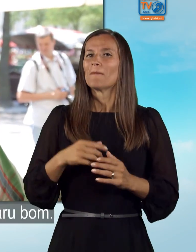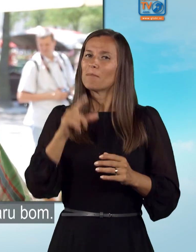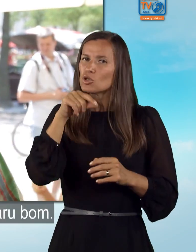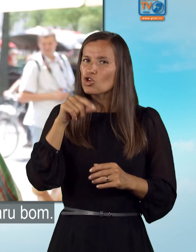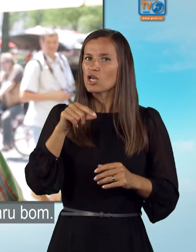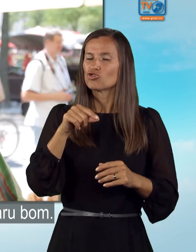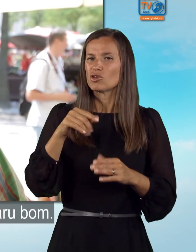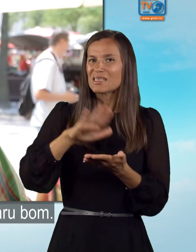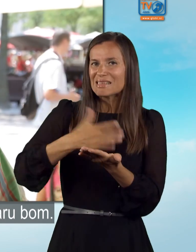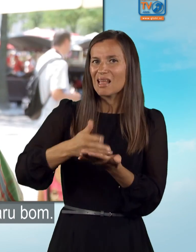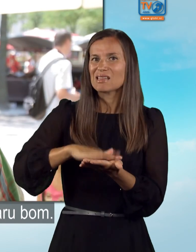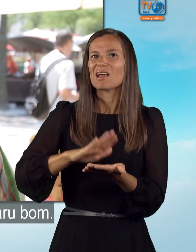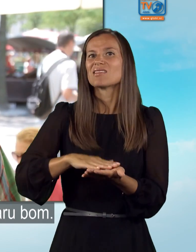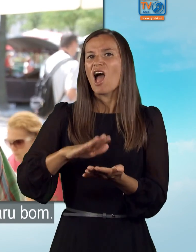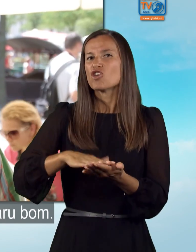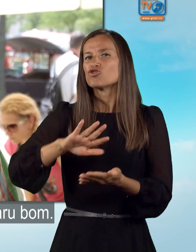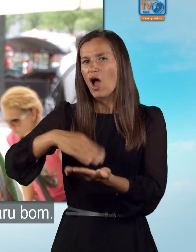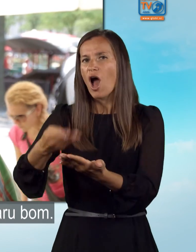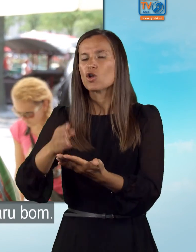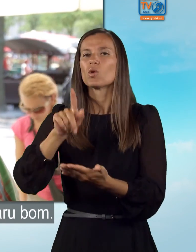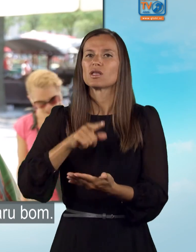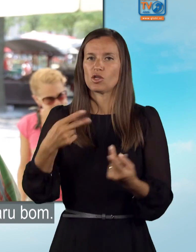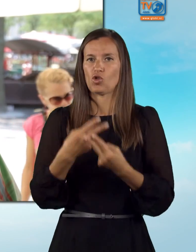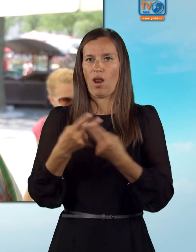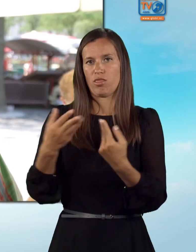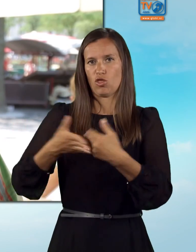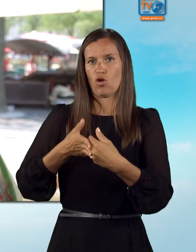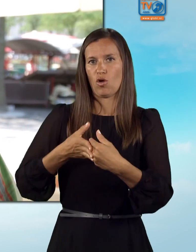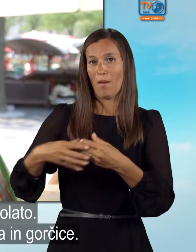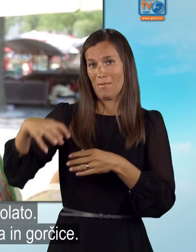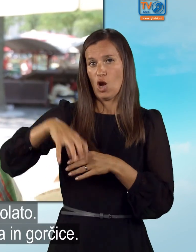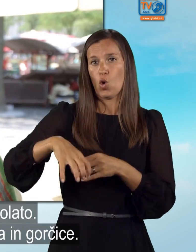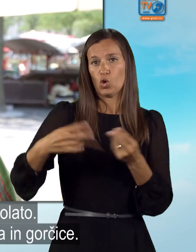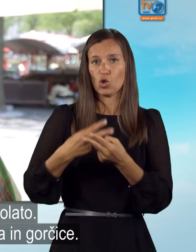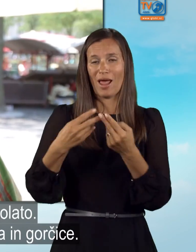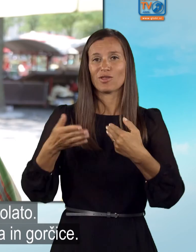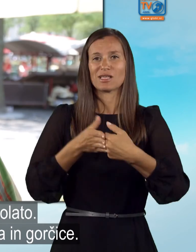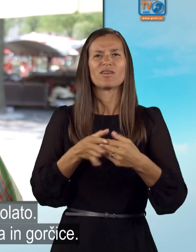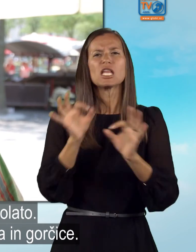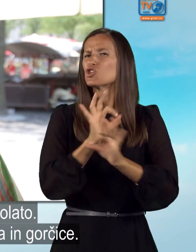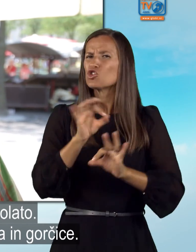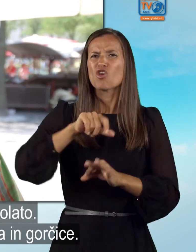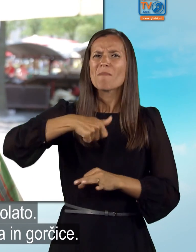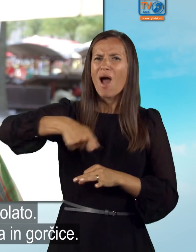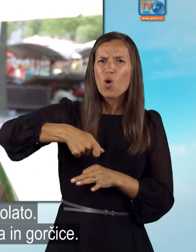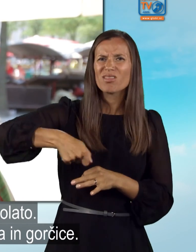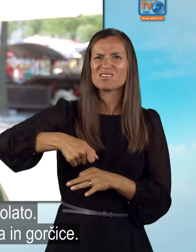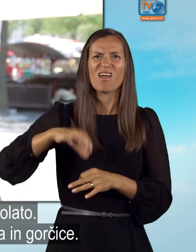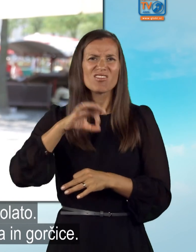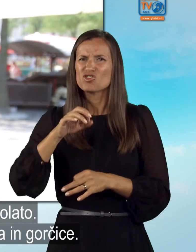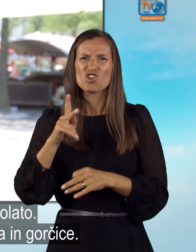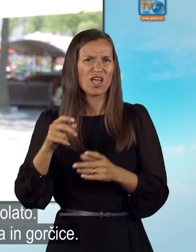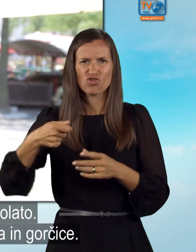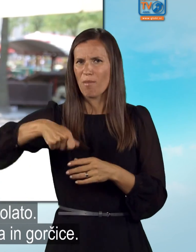Piščančji izrezek na žaru bom. Piščančji, Ja, pa solato. Na prilogo solato damo zraven, ja? Ja, pa nič majoneze, nič kečapa. V redu.